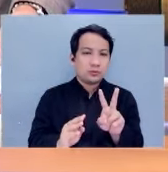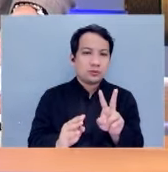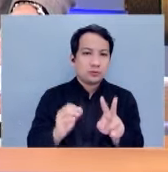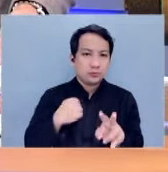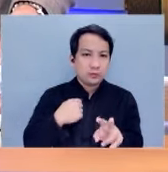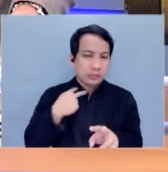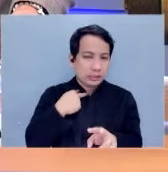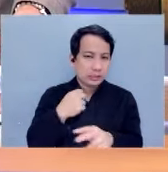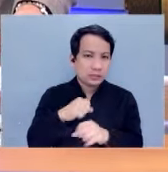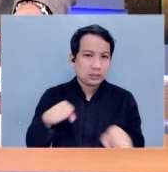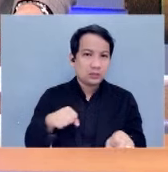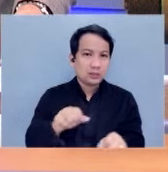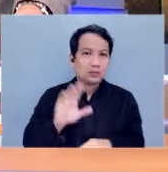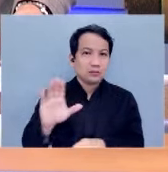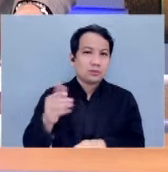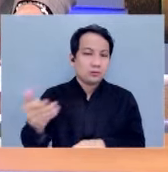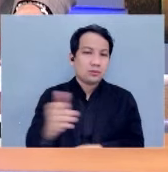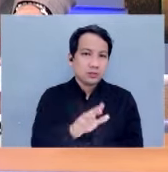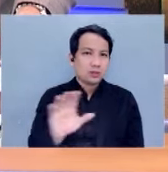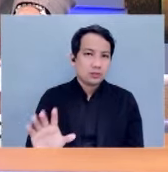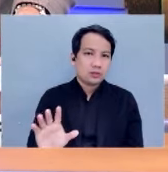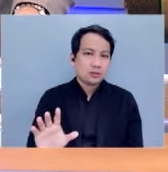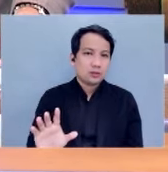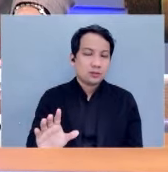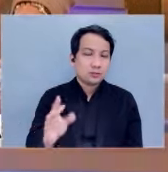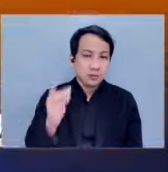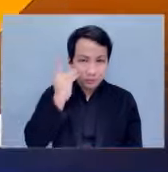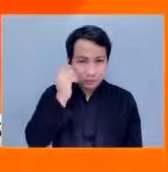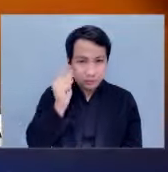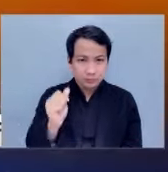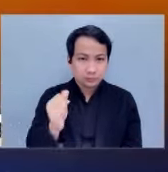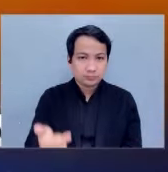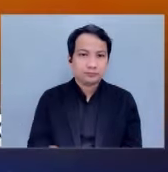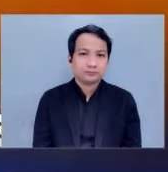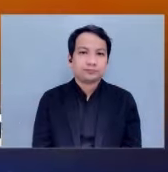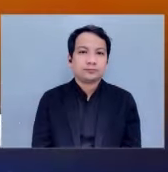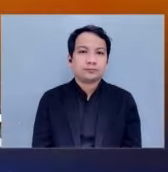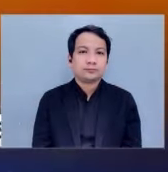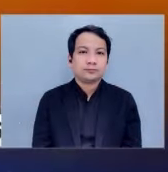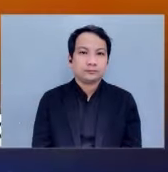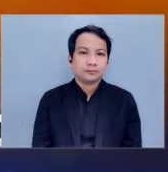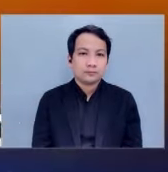gusali. Nasa frontline ang balitang yan si Dave Abuel.